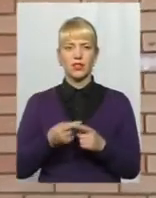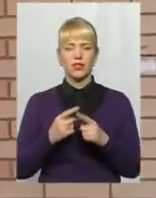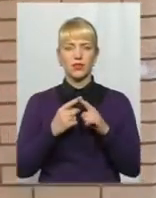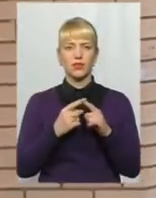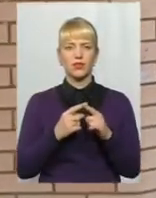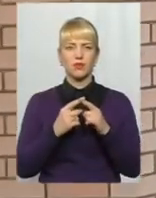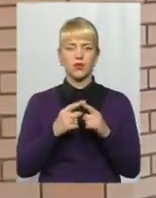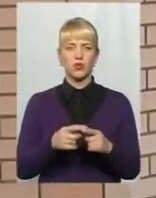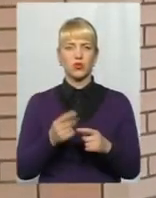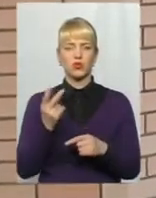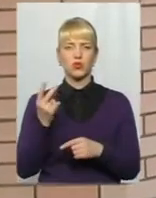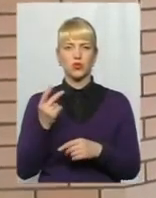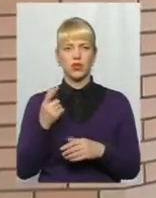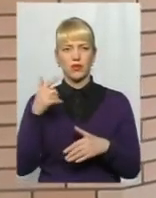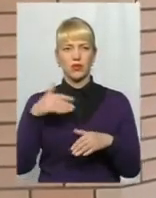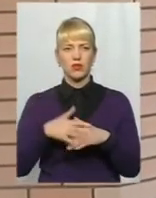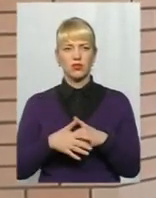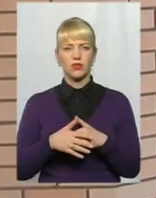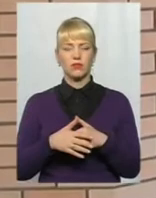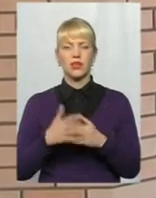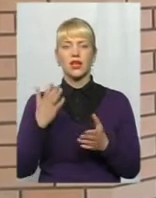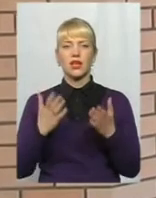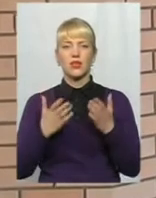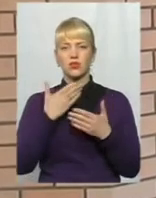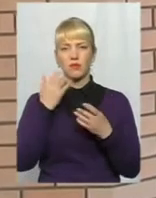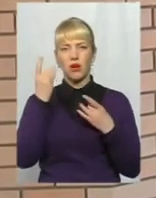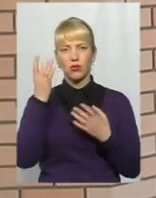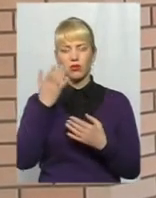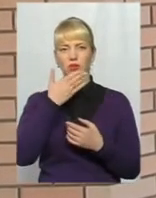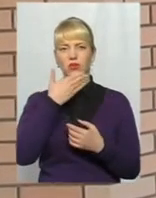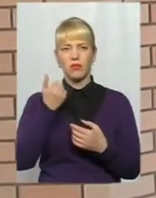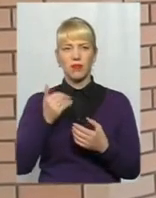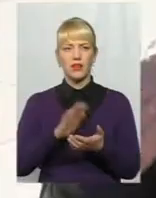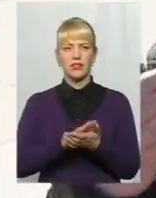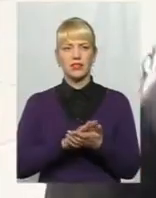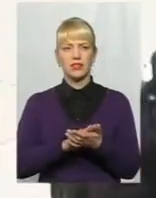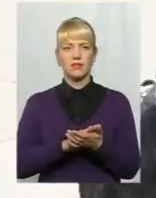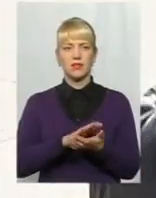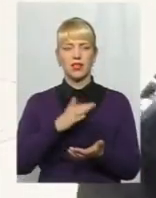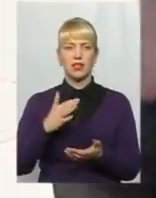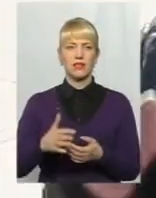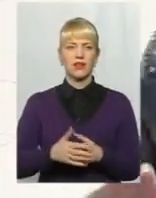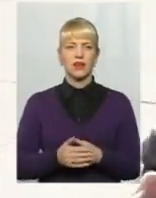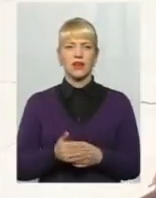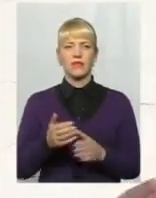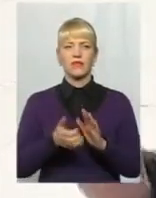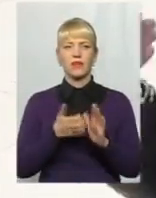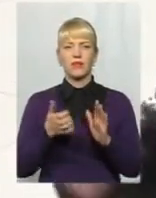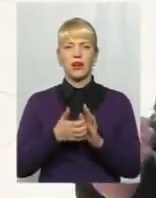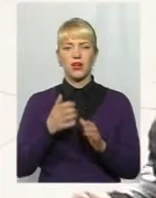друге. Тобто, ви розумієте, якщо немає культури, то і немає смітників. І від браку культури